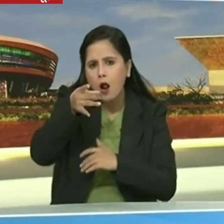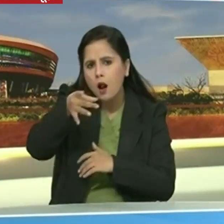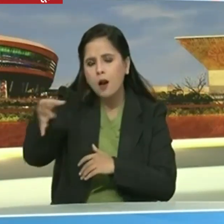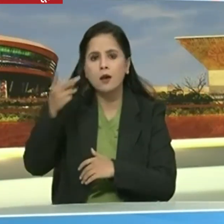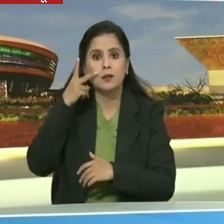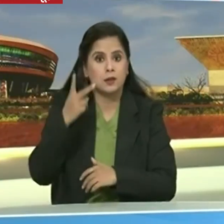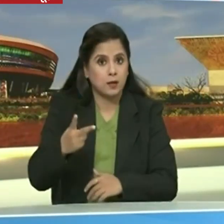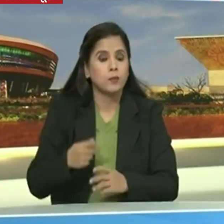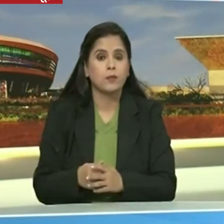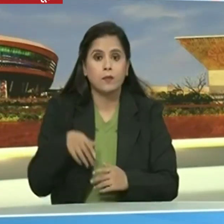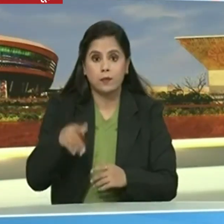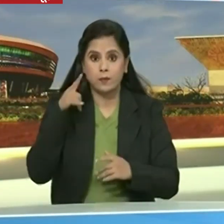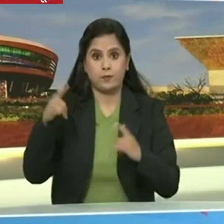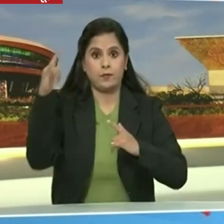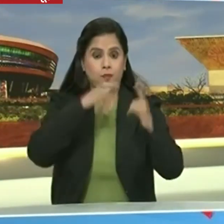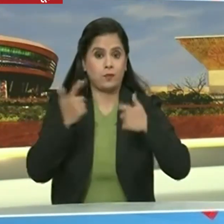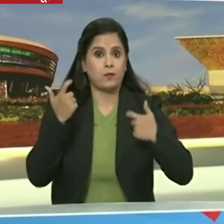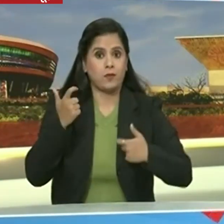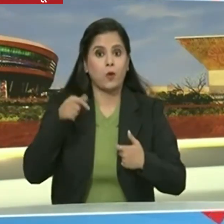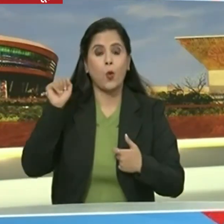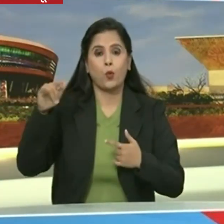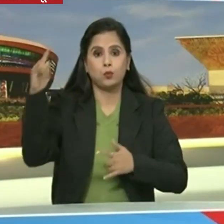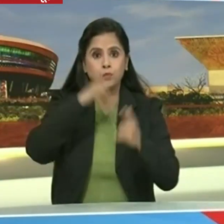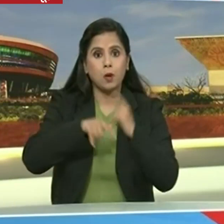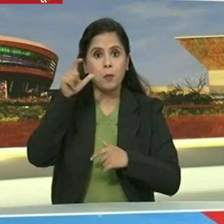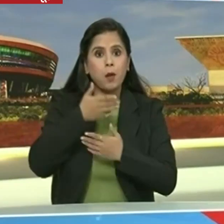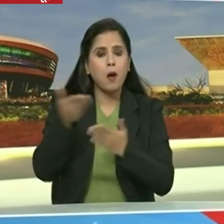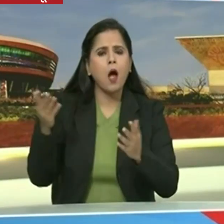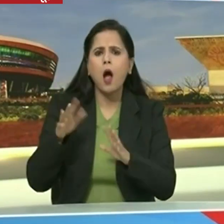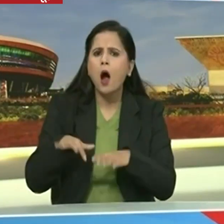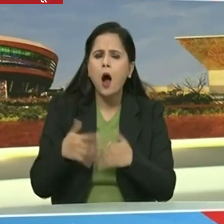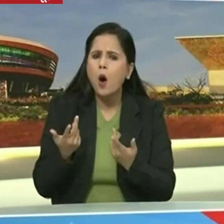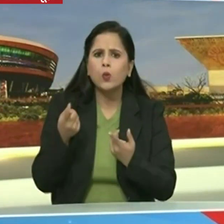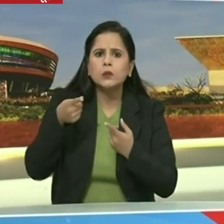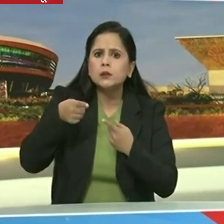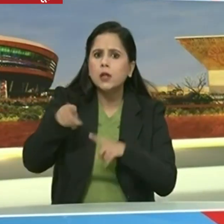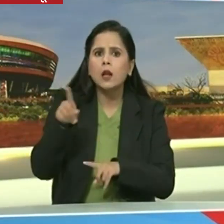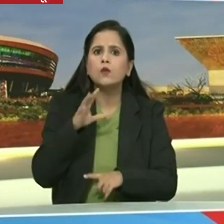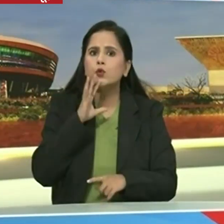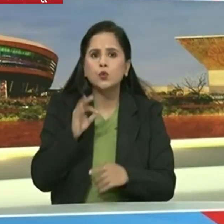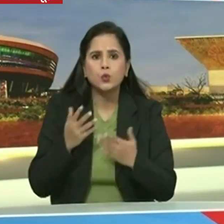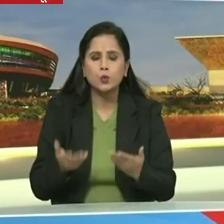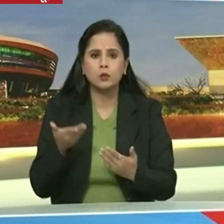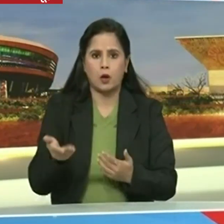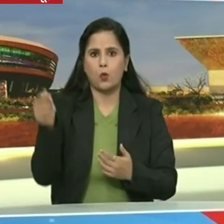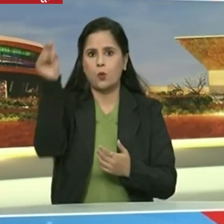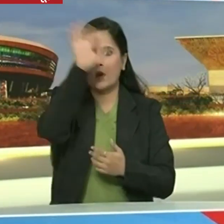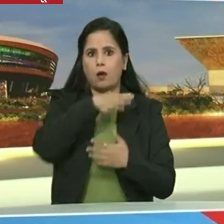जो वायुसेना के जो जवान हैं वो किस तरह से इस देश